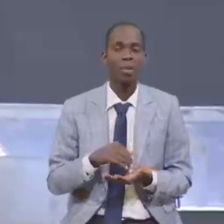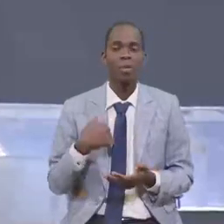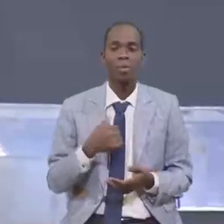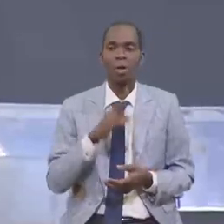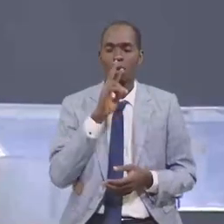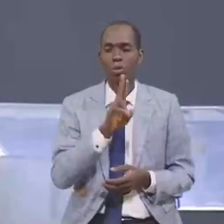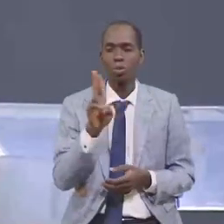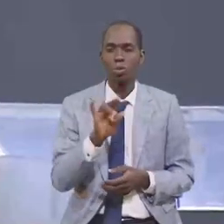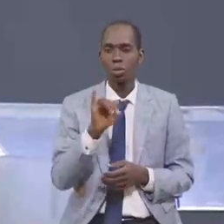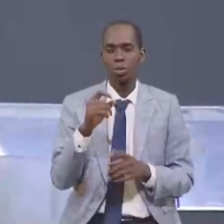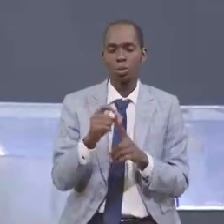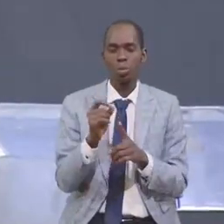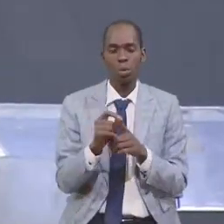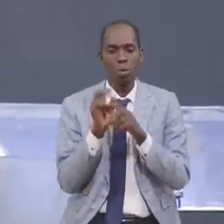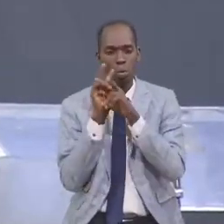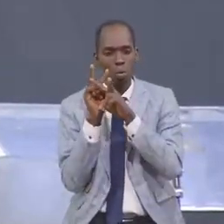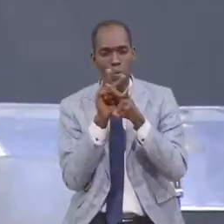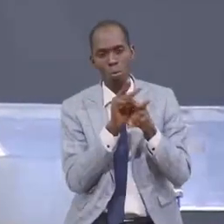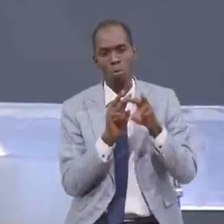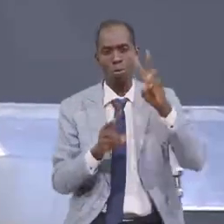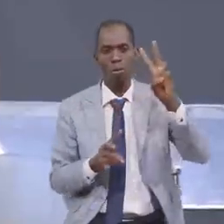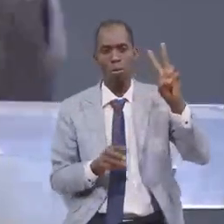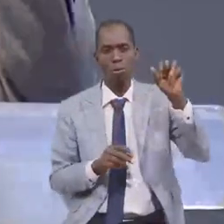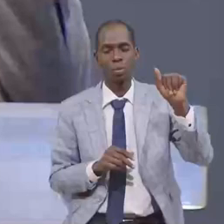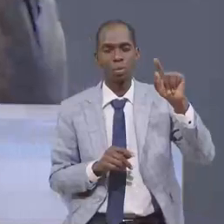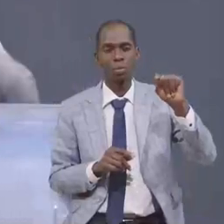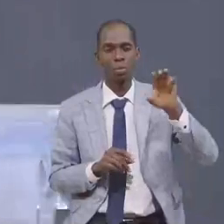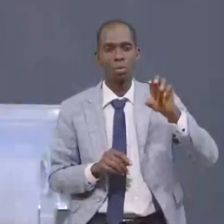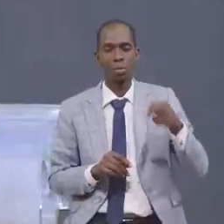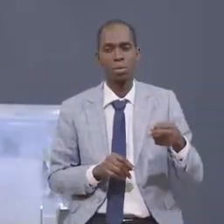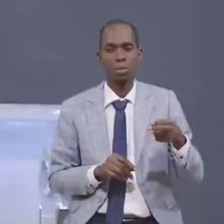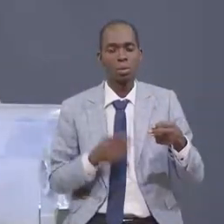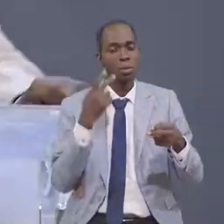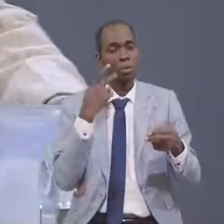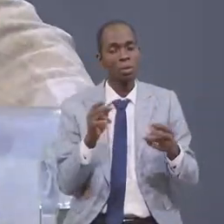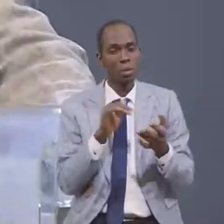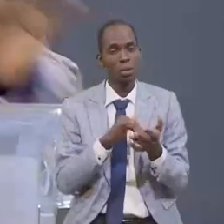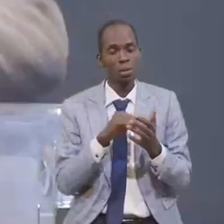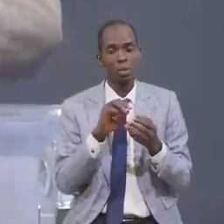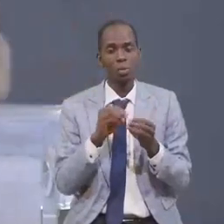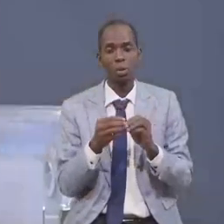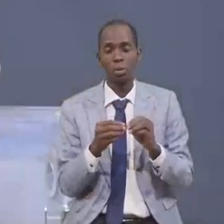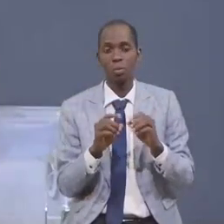nous prenons toujours le verbe ou le mot veiller. En anglais, il y a le W.